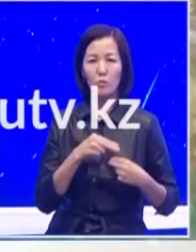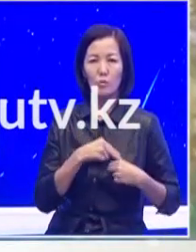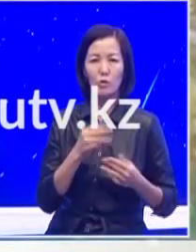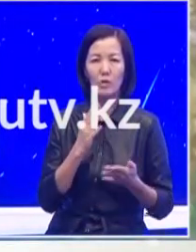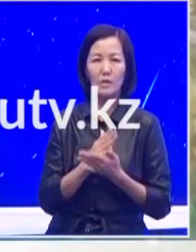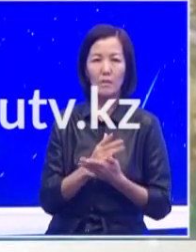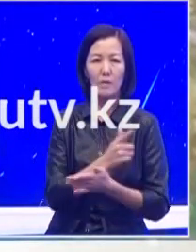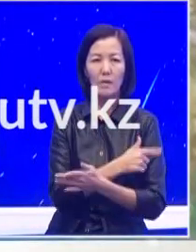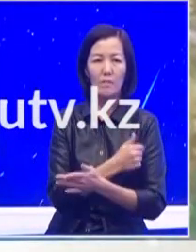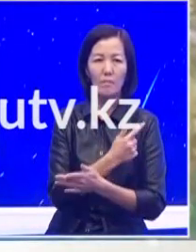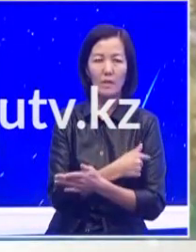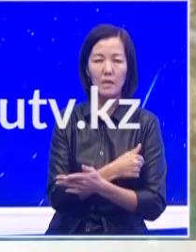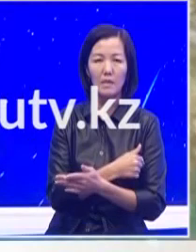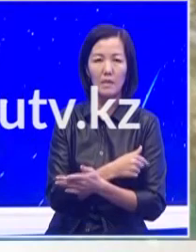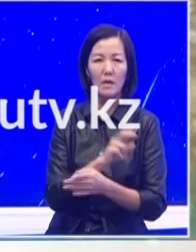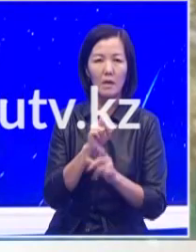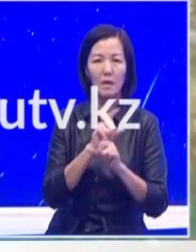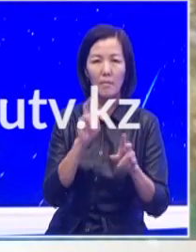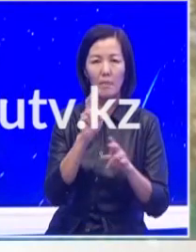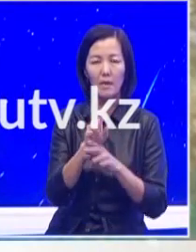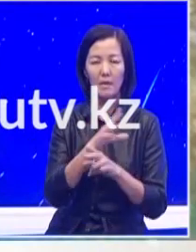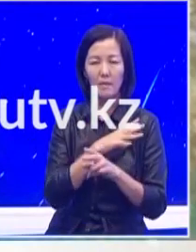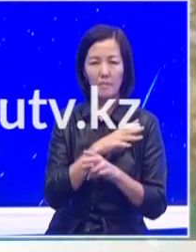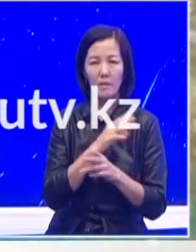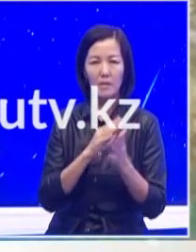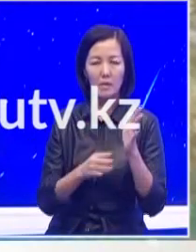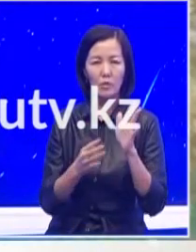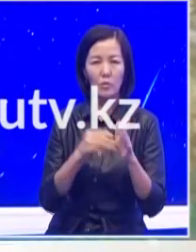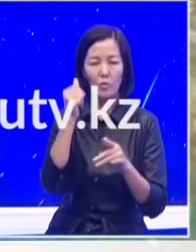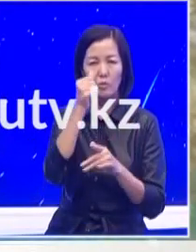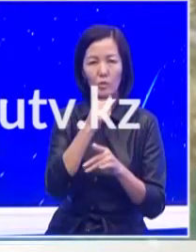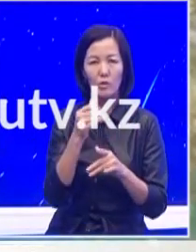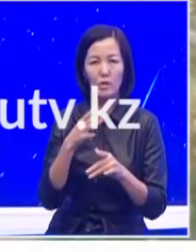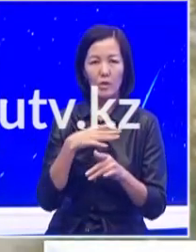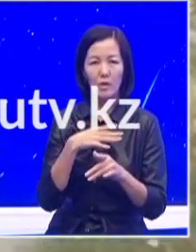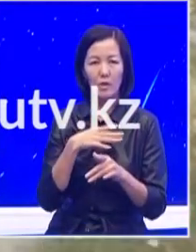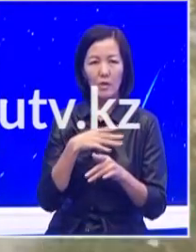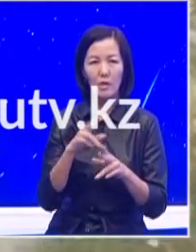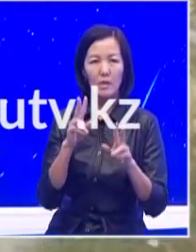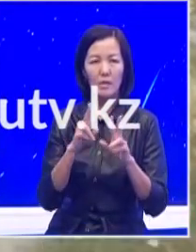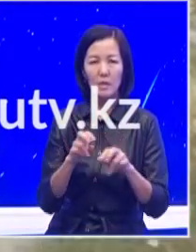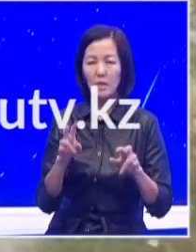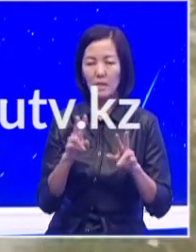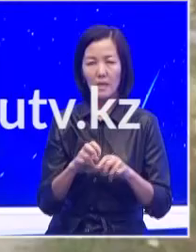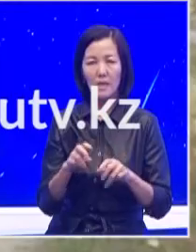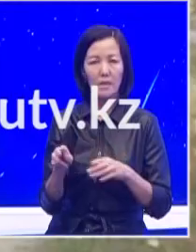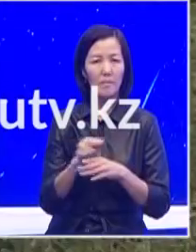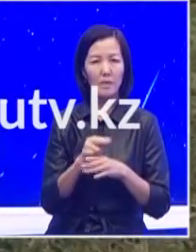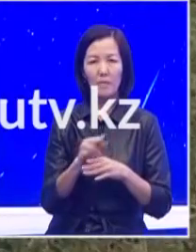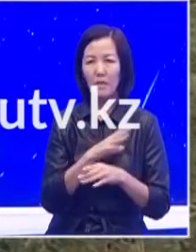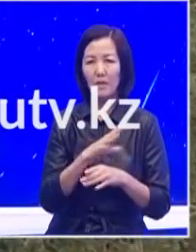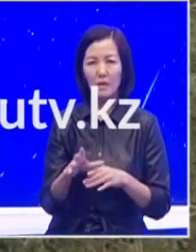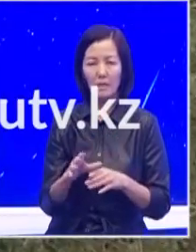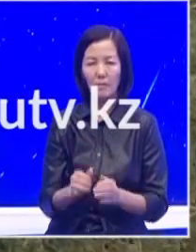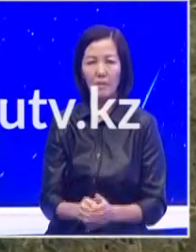Ешқандай медицина әлі қаралған жоқпын. Соңғы рет 89 жылы қаралдым мен Кемеровскіда. Одан бері әлі дәрігерге барған да жоқпын, кірген де